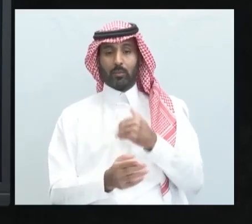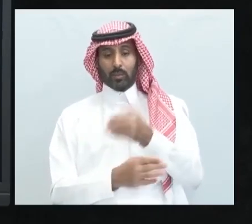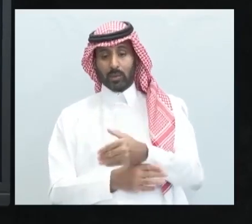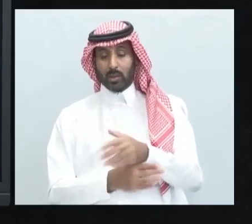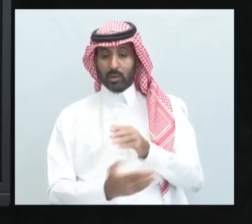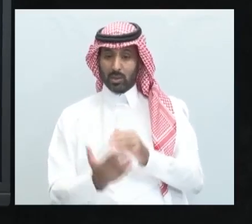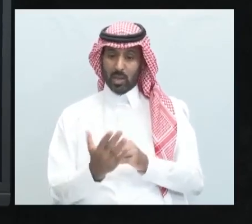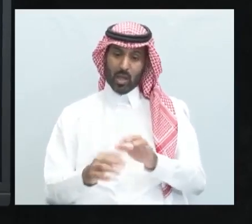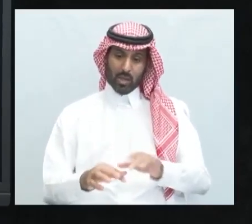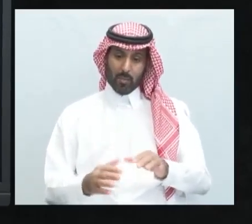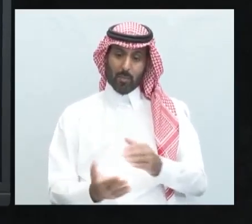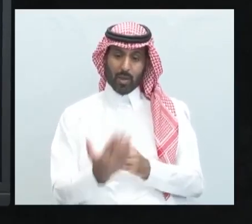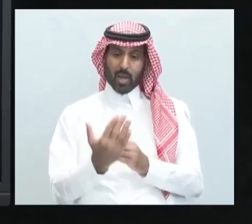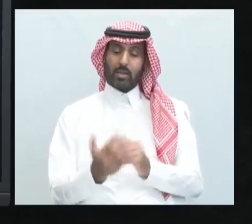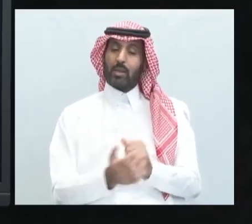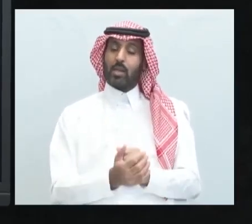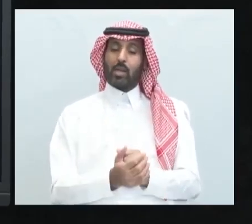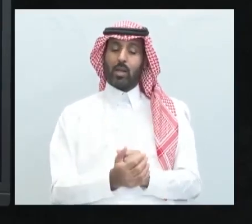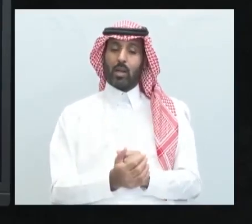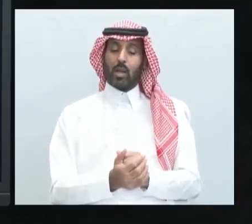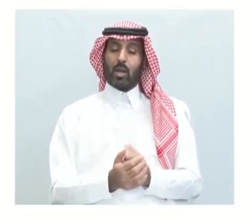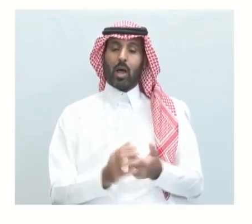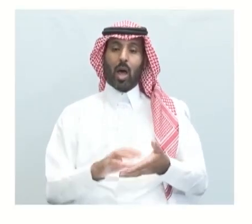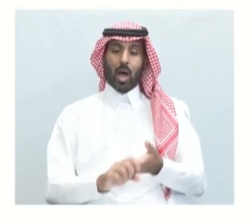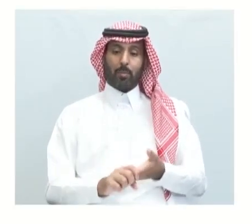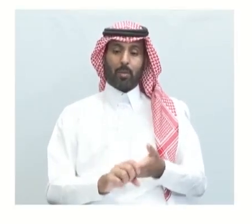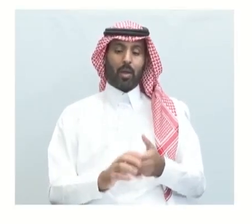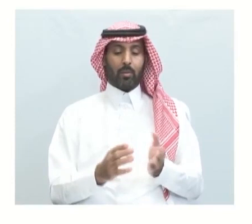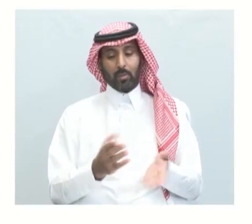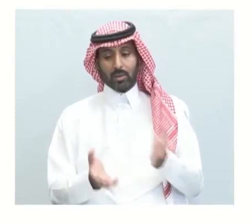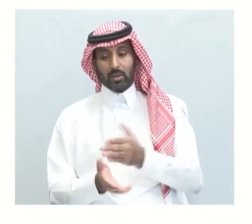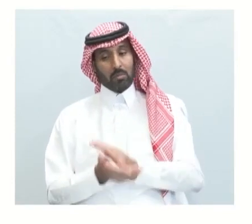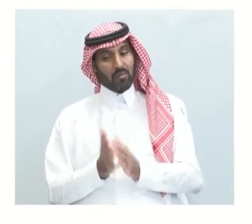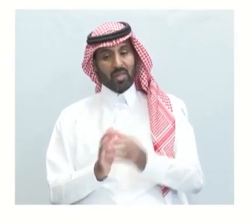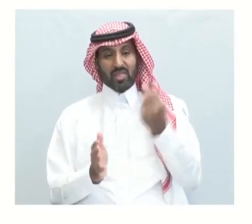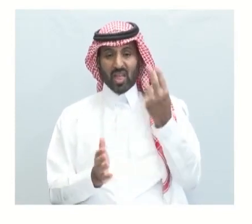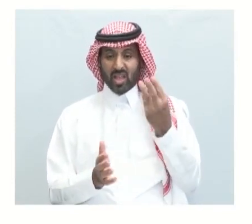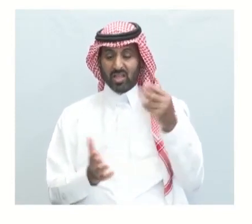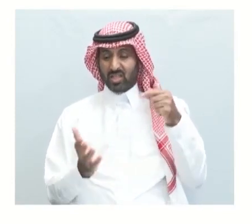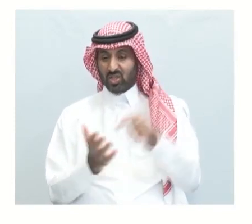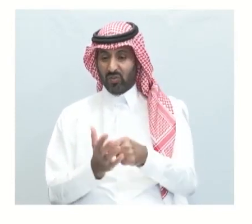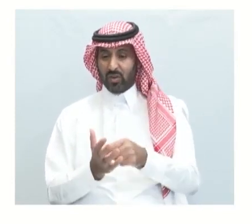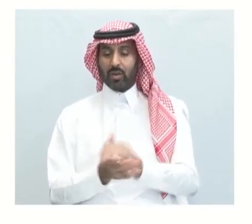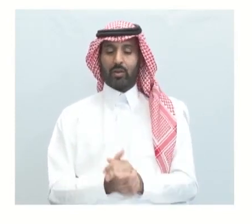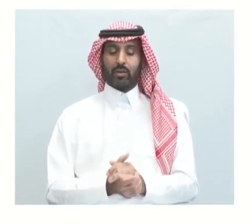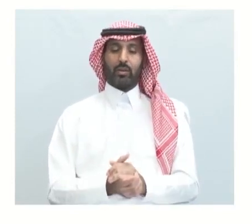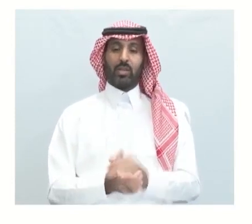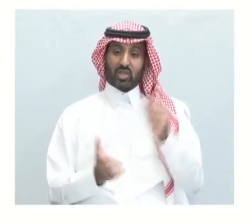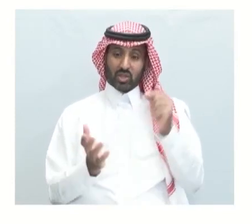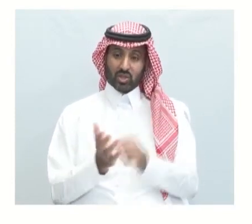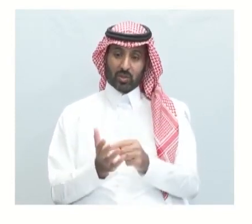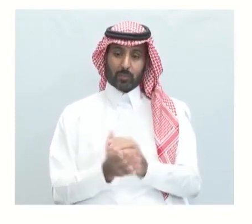بعدها سينتقل للتاليه هل يوجد تاليه لا لماذا لانه لم يتحقق شرطه هوايل هنا هنا وضع